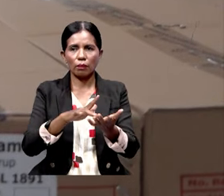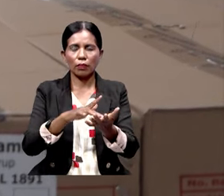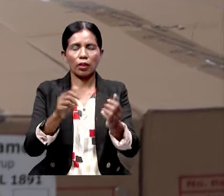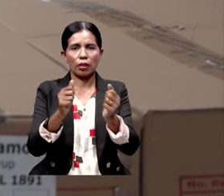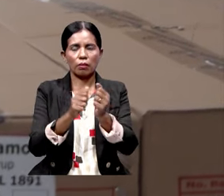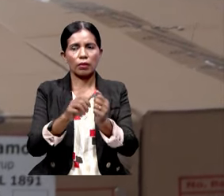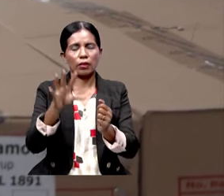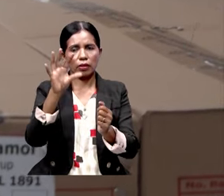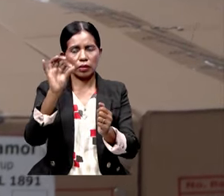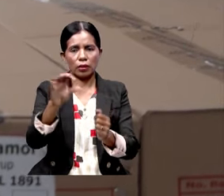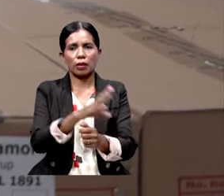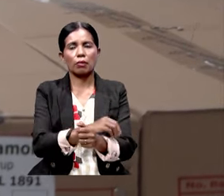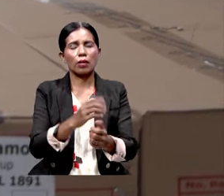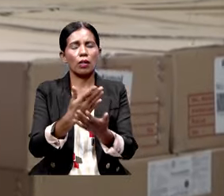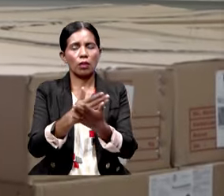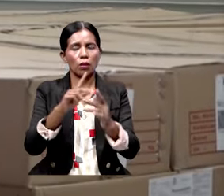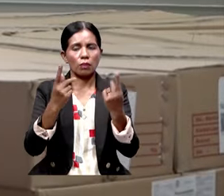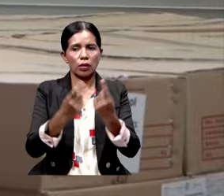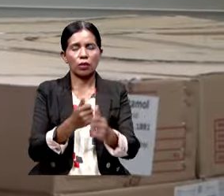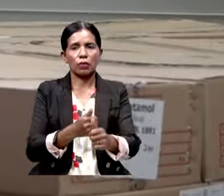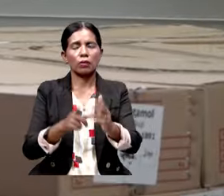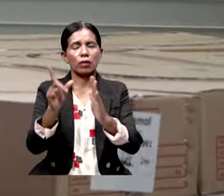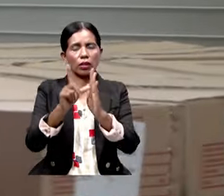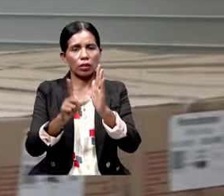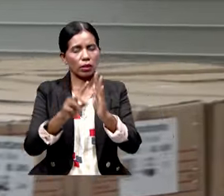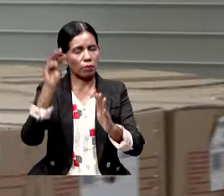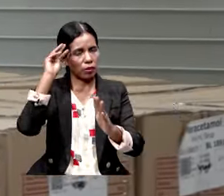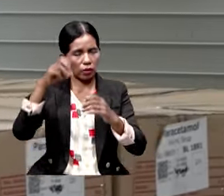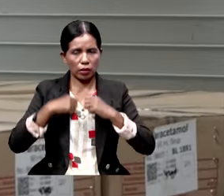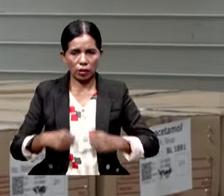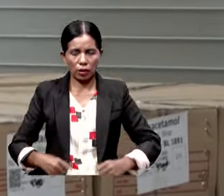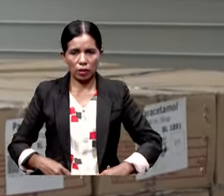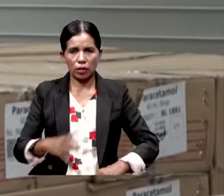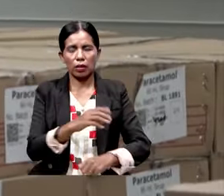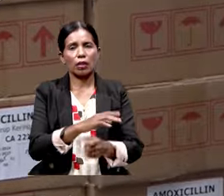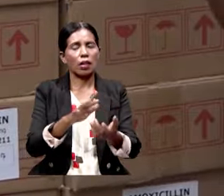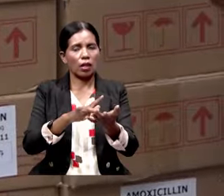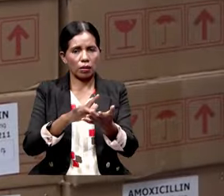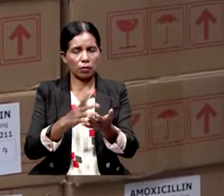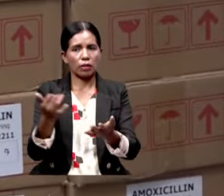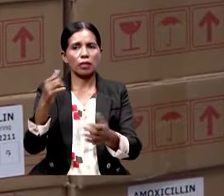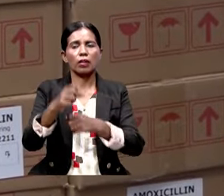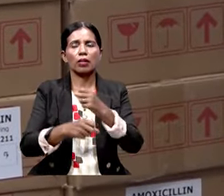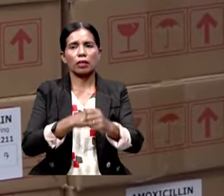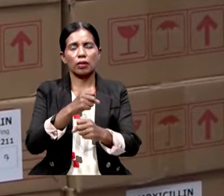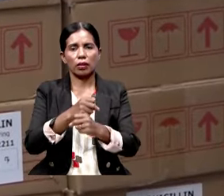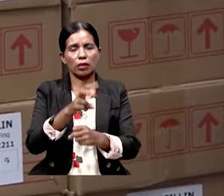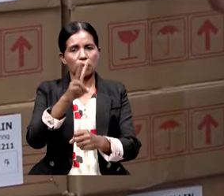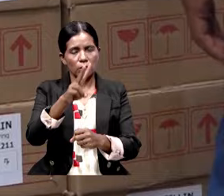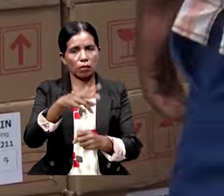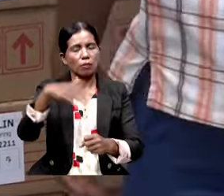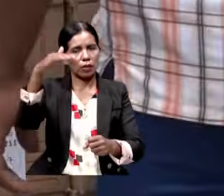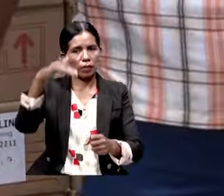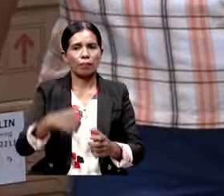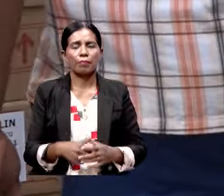sia nebe Salimago Sousa, tuir nuni lista Ministério Saúde no duração prazo vai moruk hirakne, tinan rua baleten.